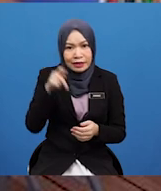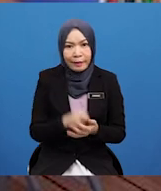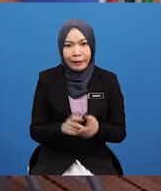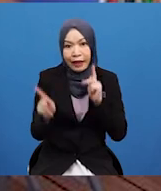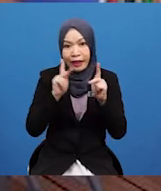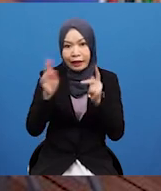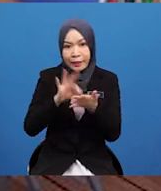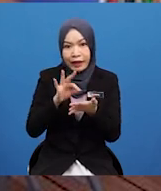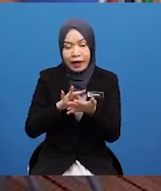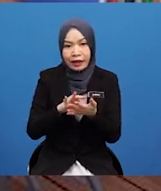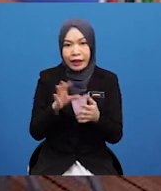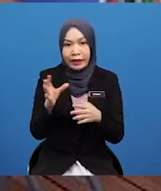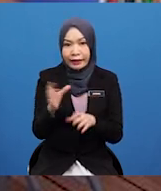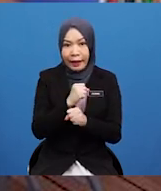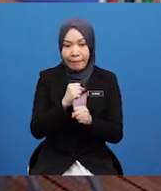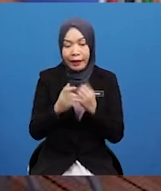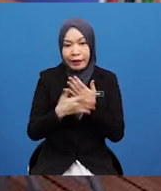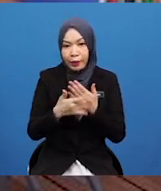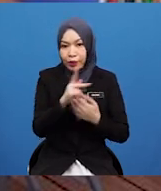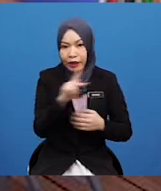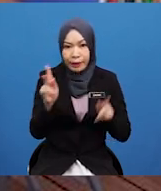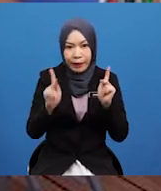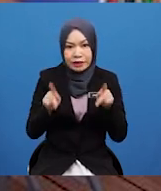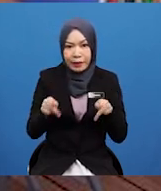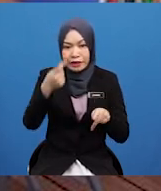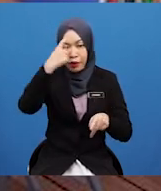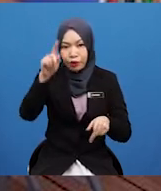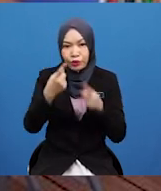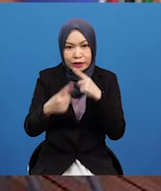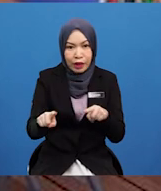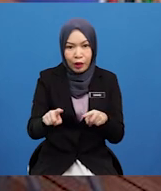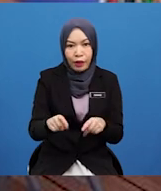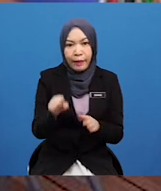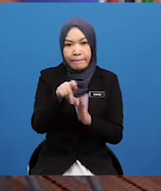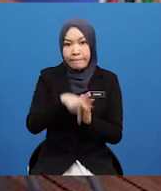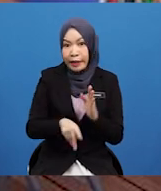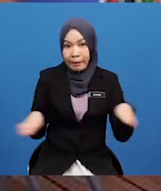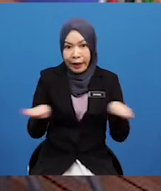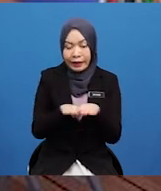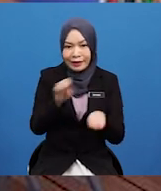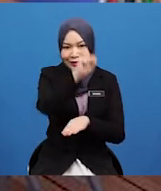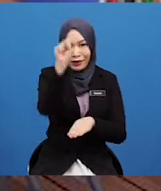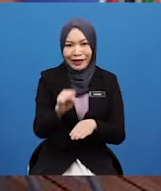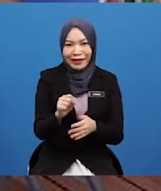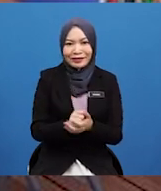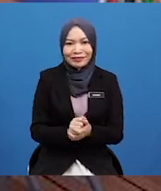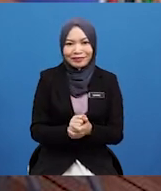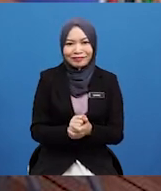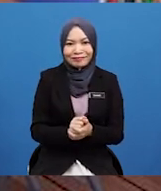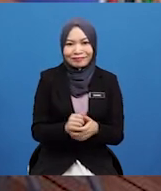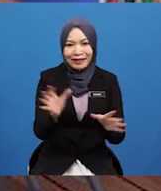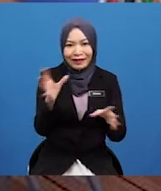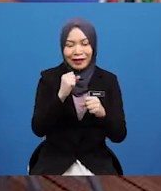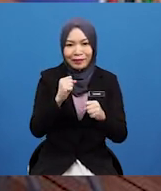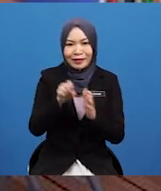bilangan memudahkan pelajar untuk menjawab pelbagai soalan yang dikemukakan. Sebelum